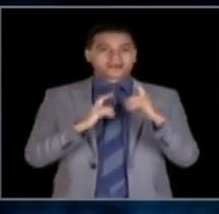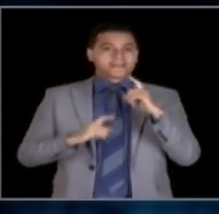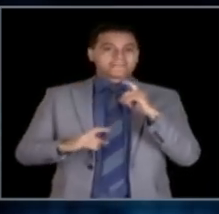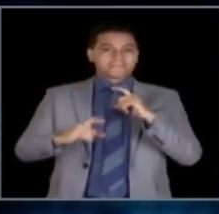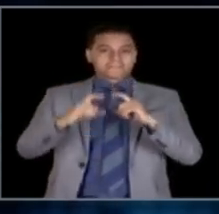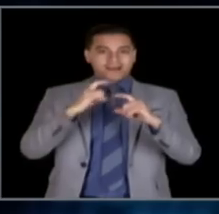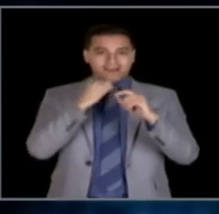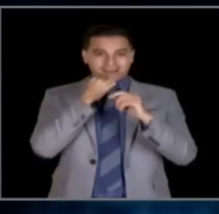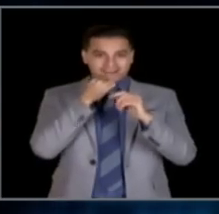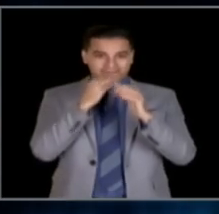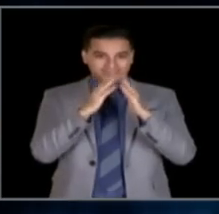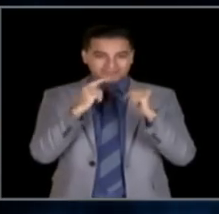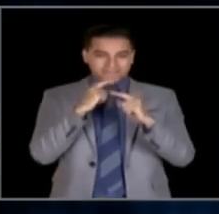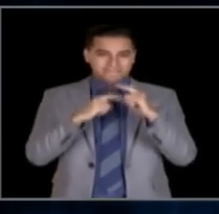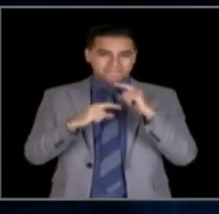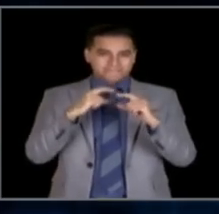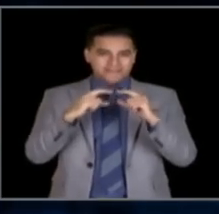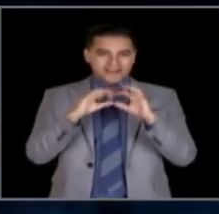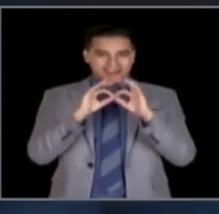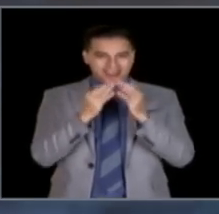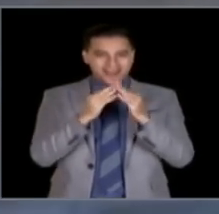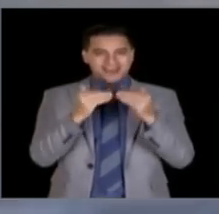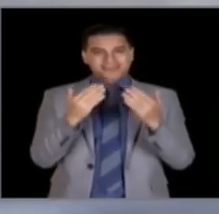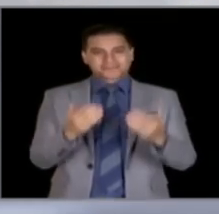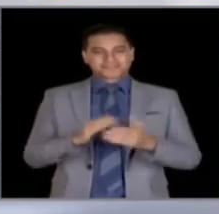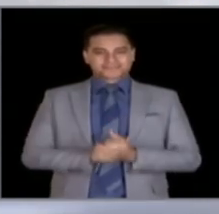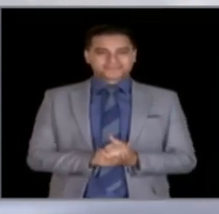الاهلي المصري، بنك اهل مصر.